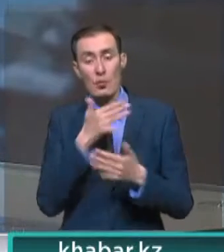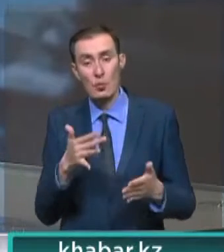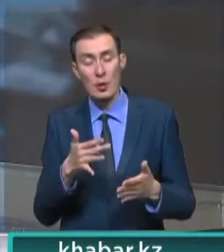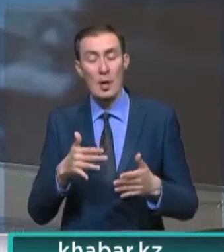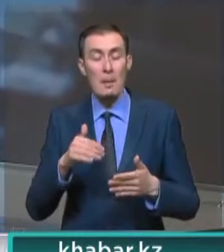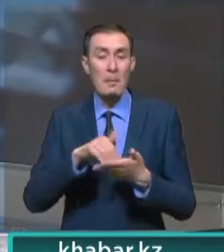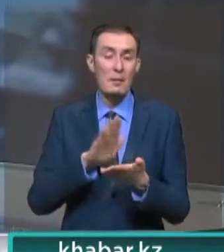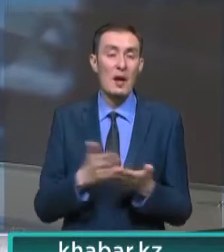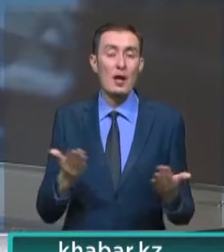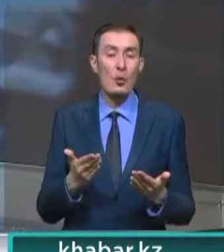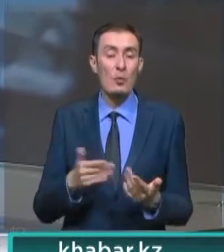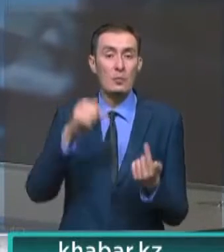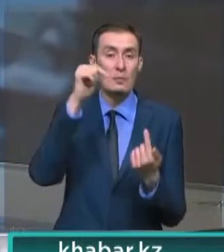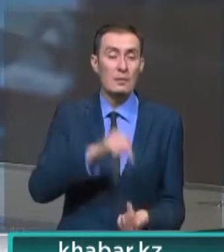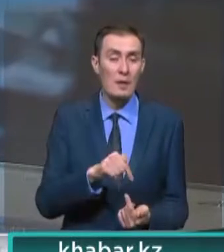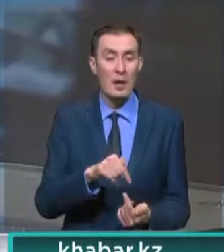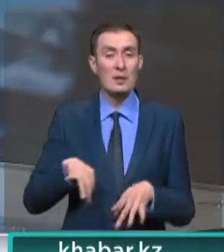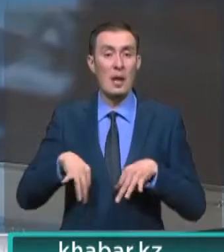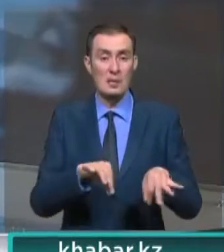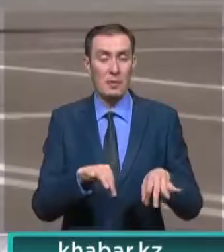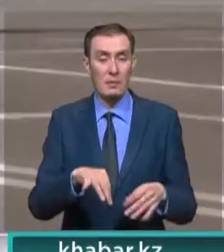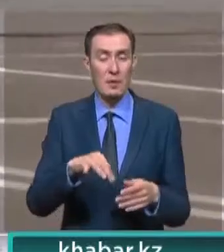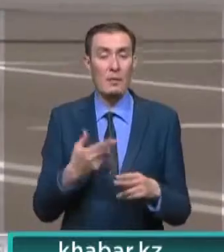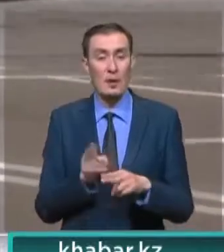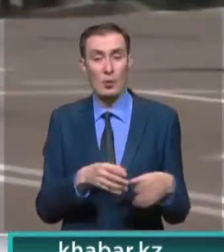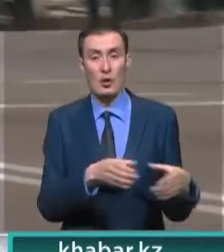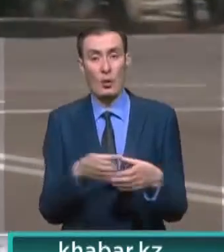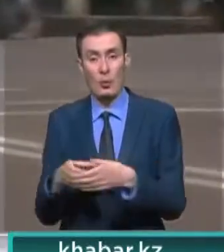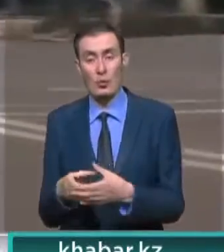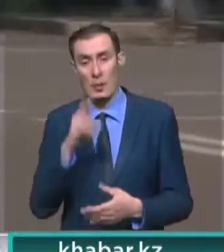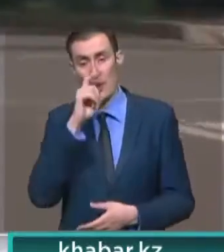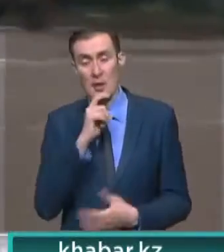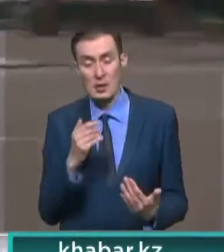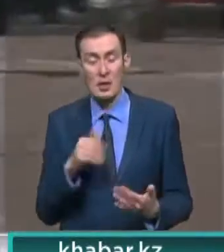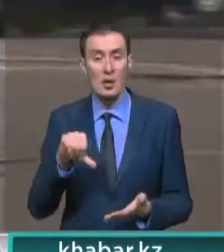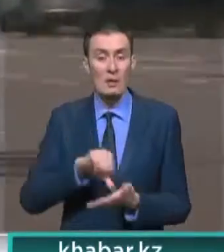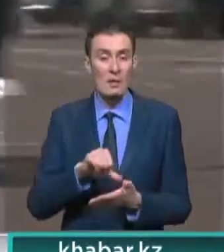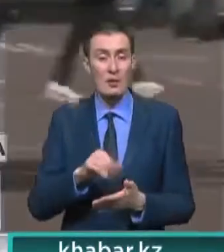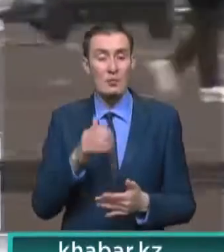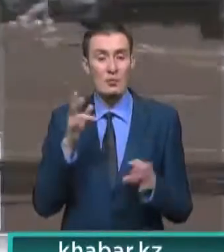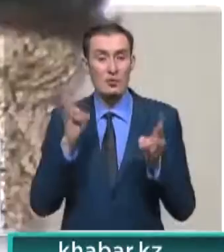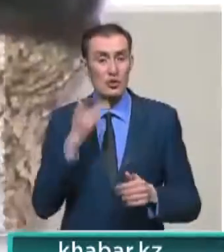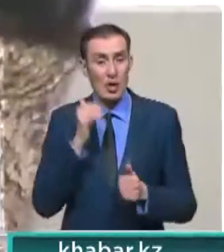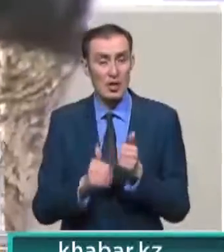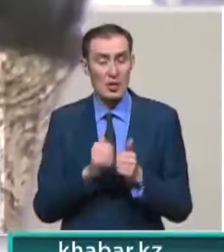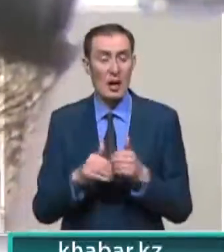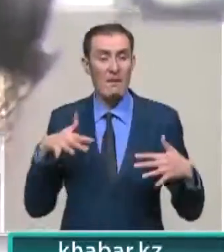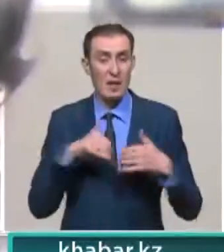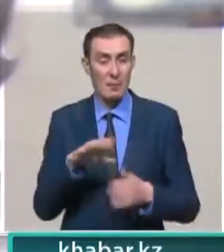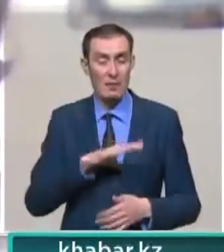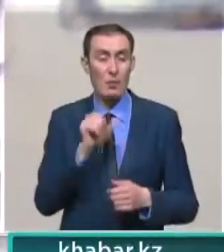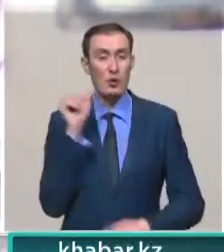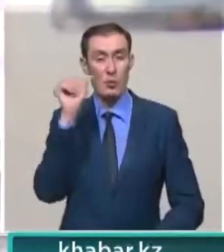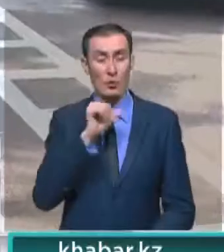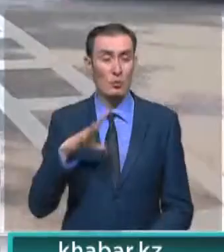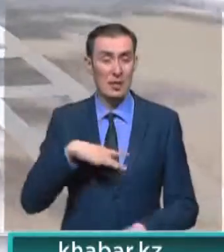определиться, к какому виду транспорта отнести электросамокаты. Тем временем количество ДТП с их участием продолжает расти на дорогах страны. В